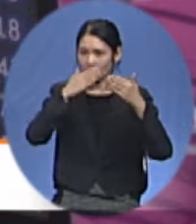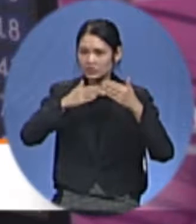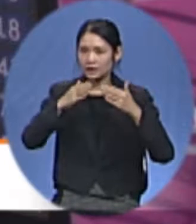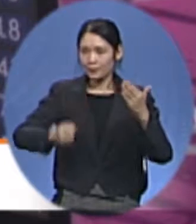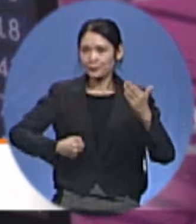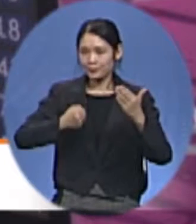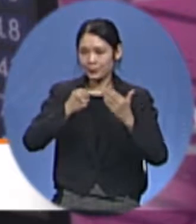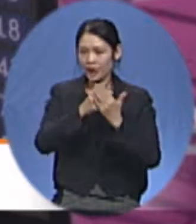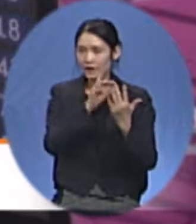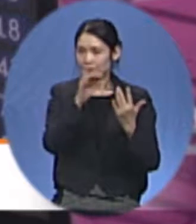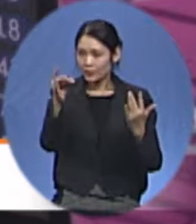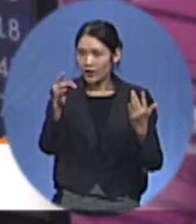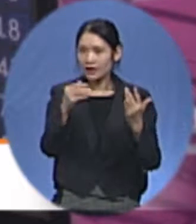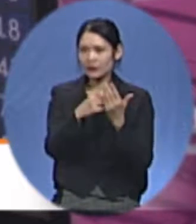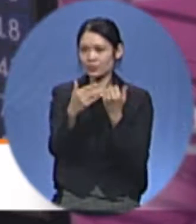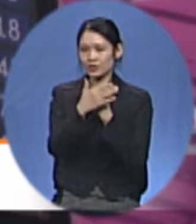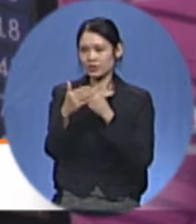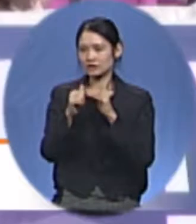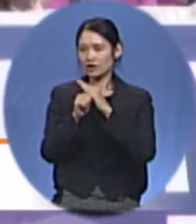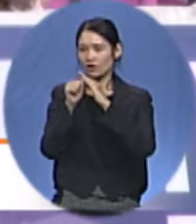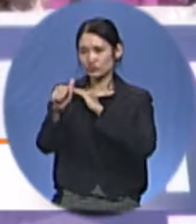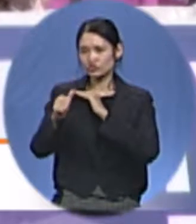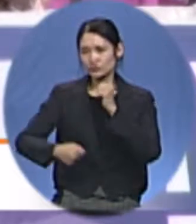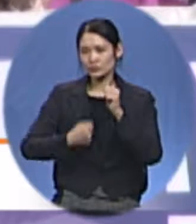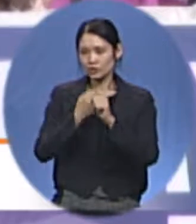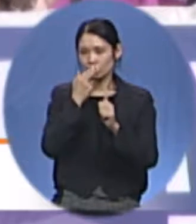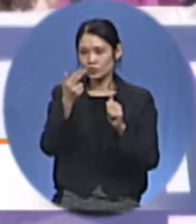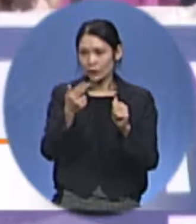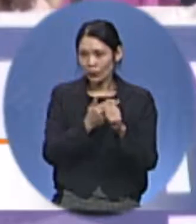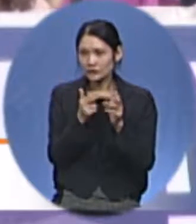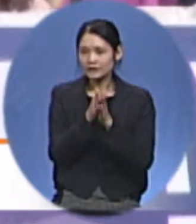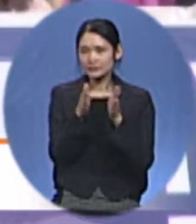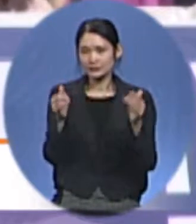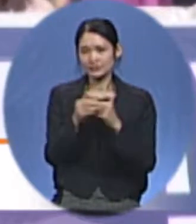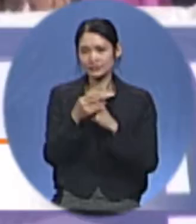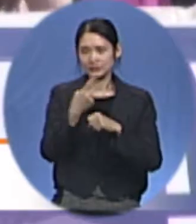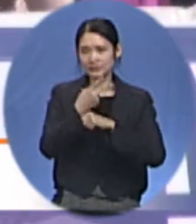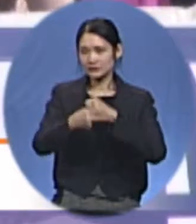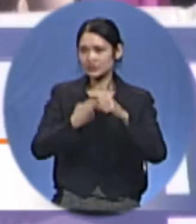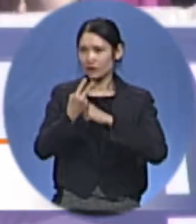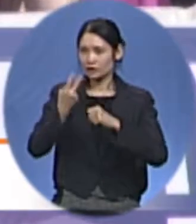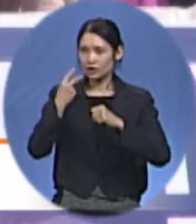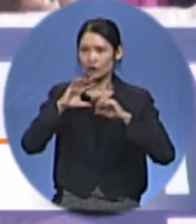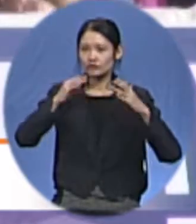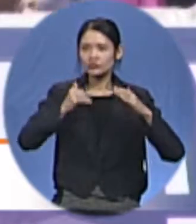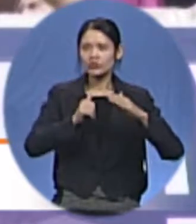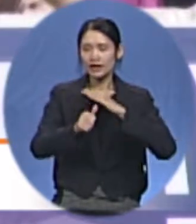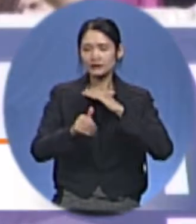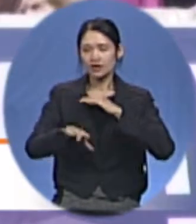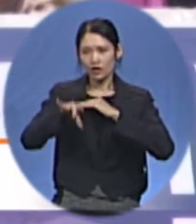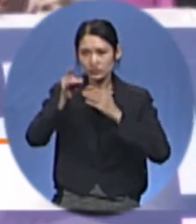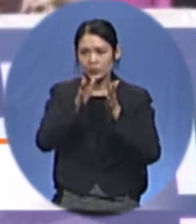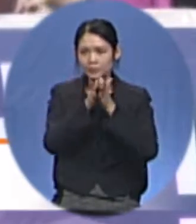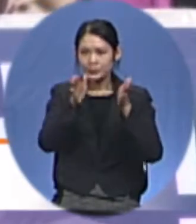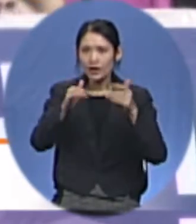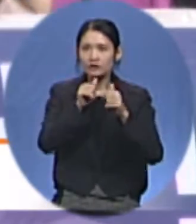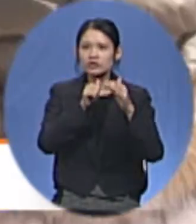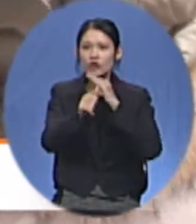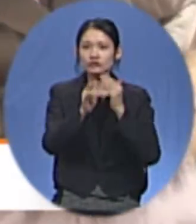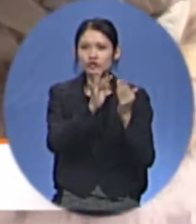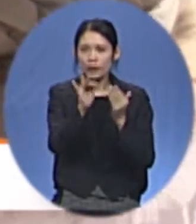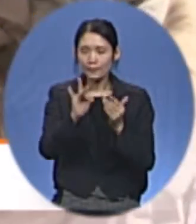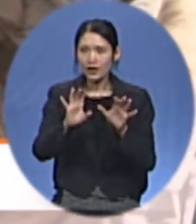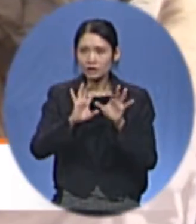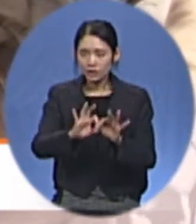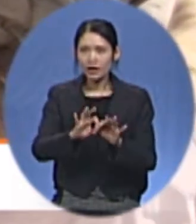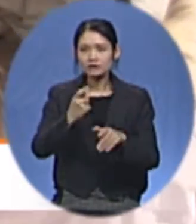스노보드가 채택되면서 선수로의 도전을 시작한 그는 2년여 전 국내에서 처음 진행된 선수 선발을 거쳐